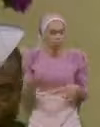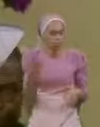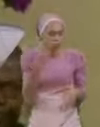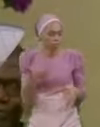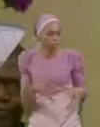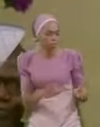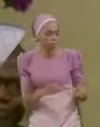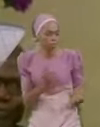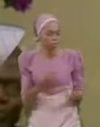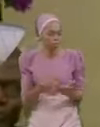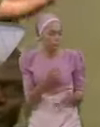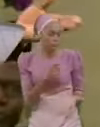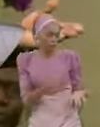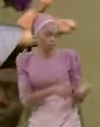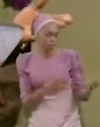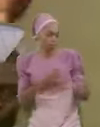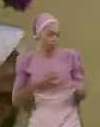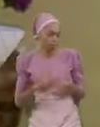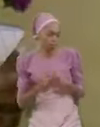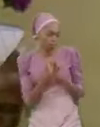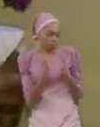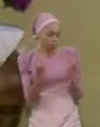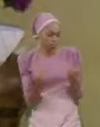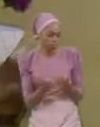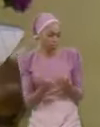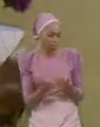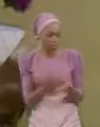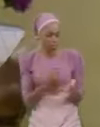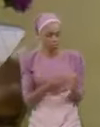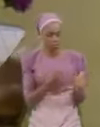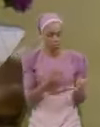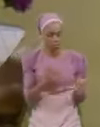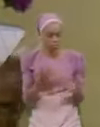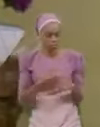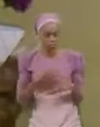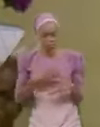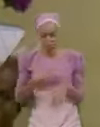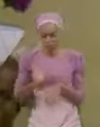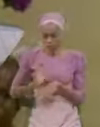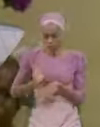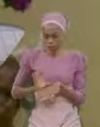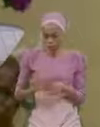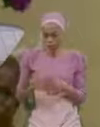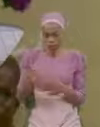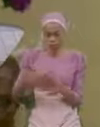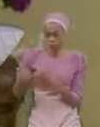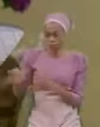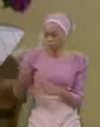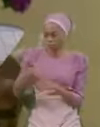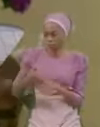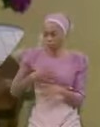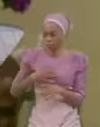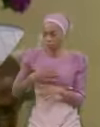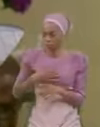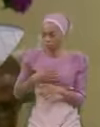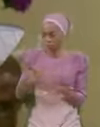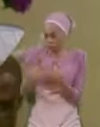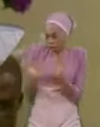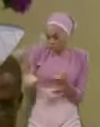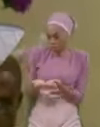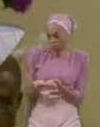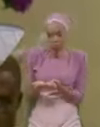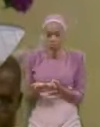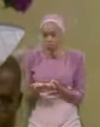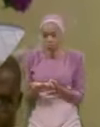mort pas dire estce que l'autre de mon de ma tribu de mon église comme Dieu nous